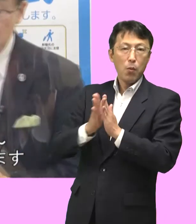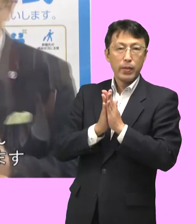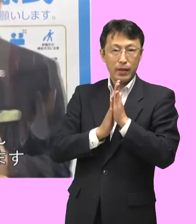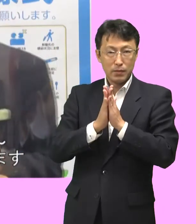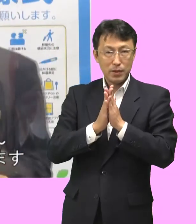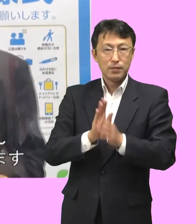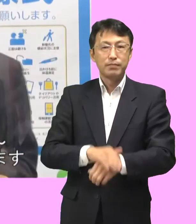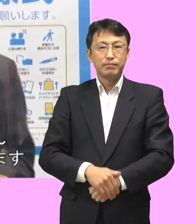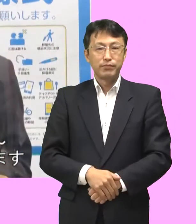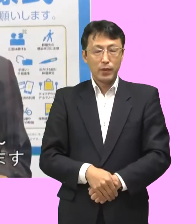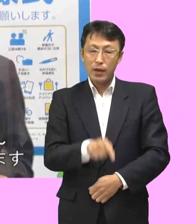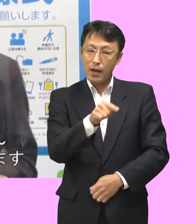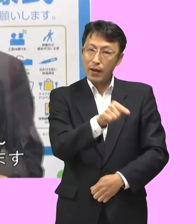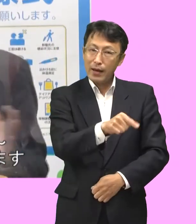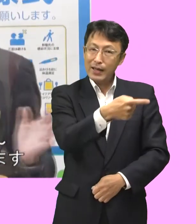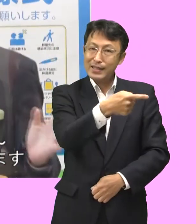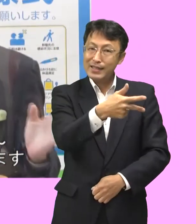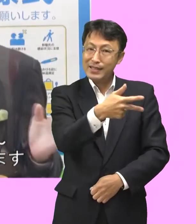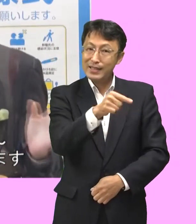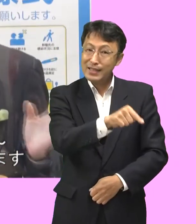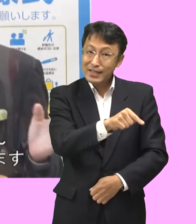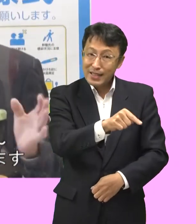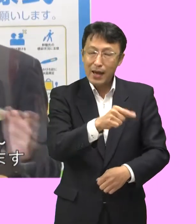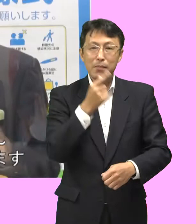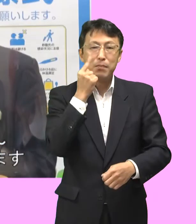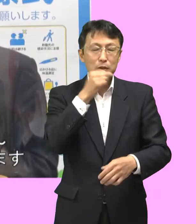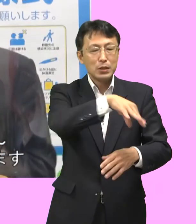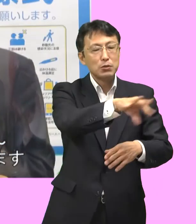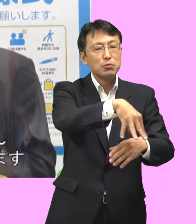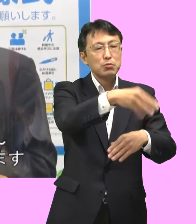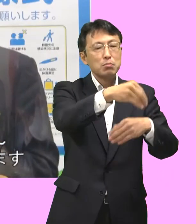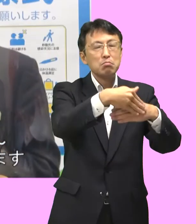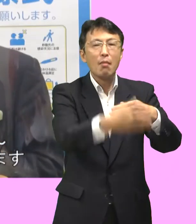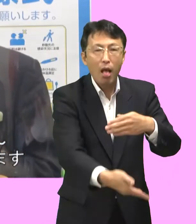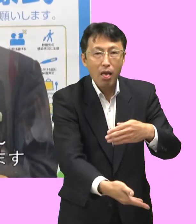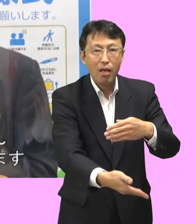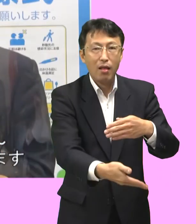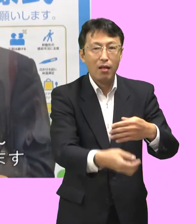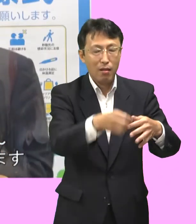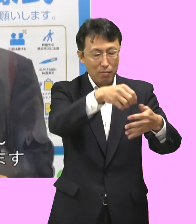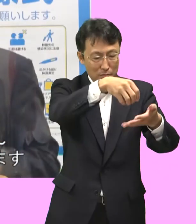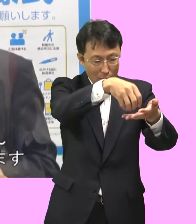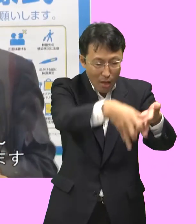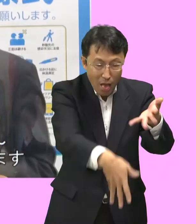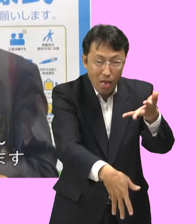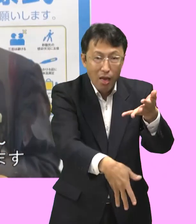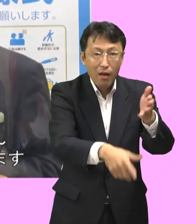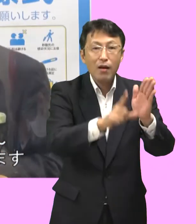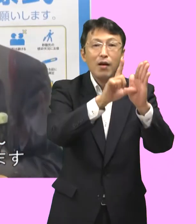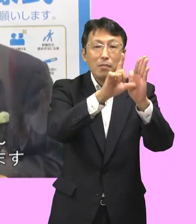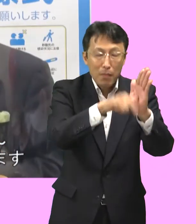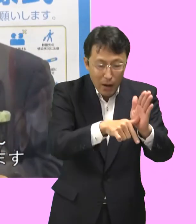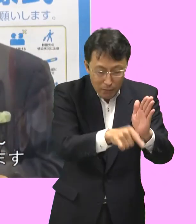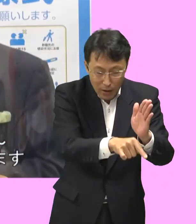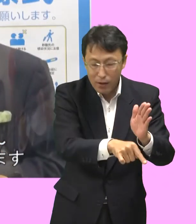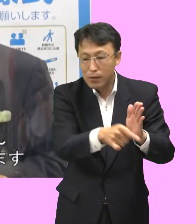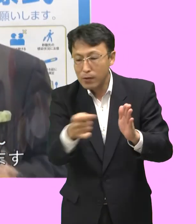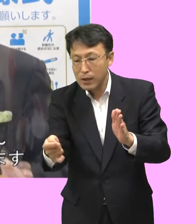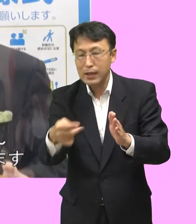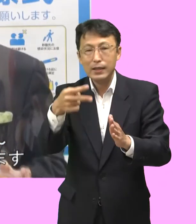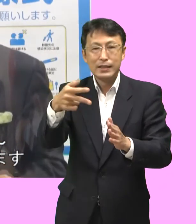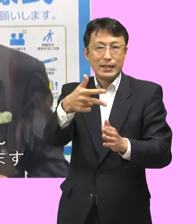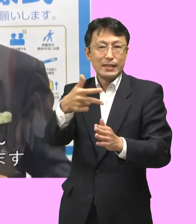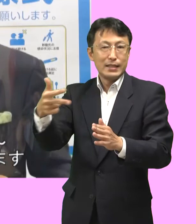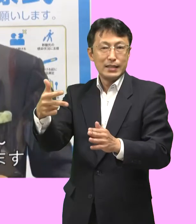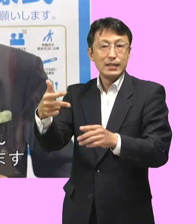一次募集で漏れた、もし上回ってですね、漏れた方については二次募集にも、登